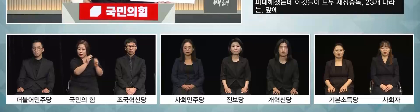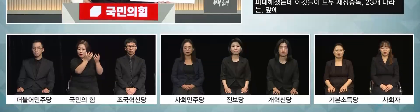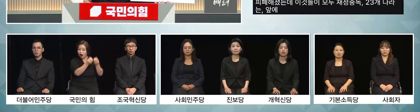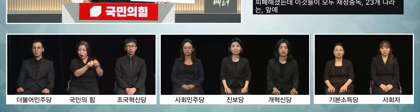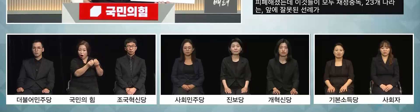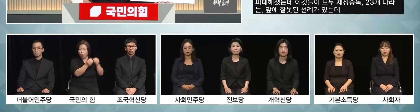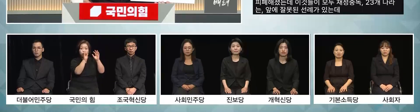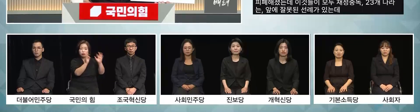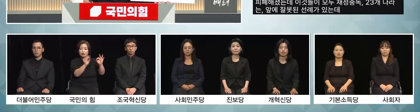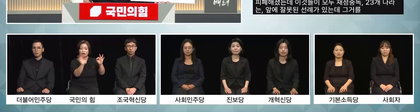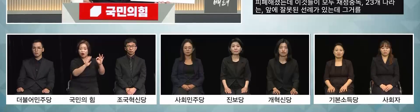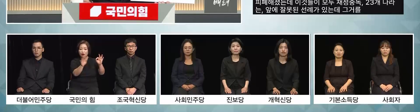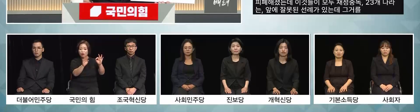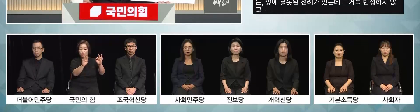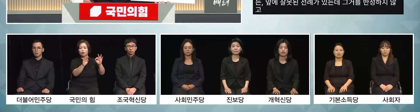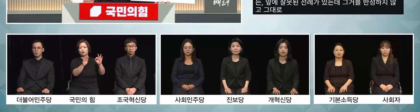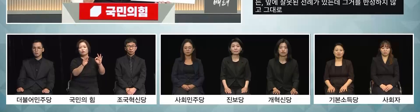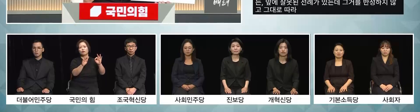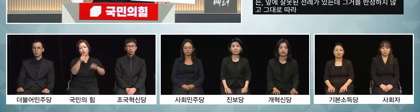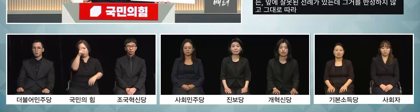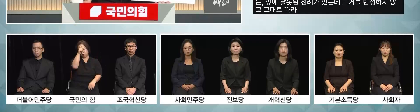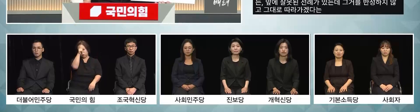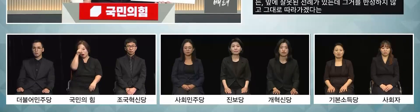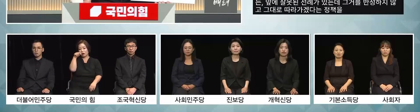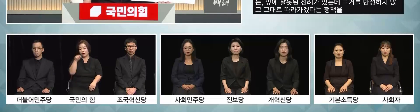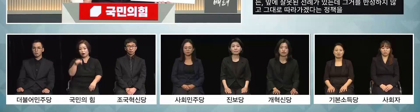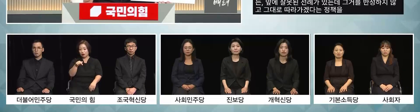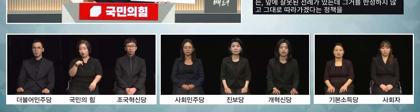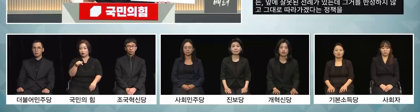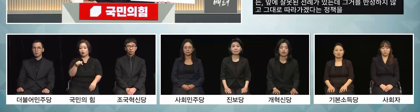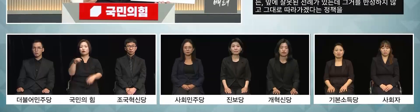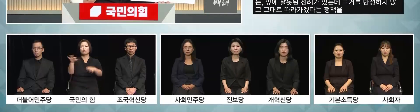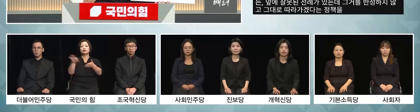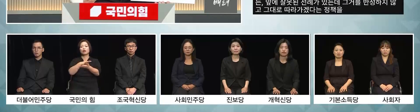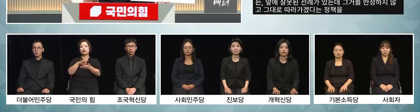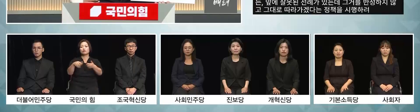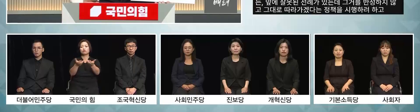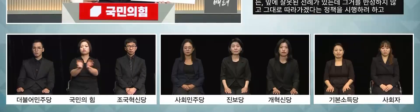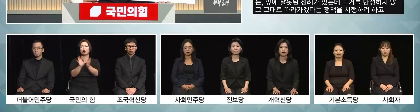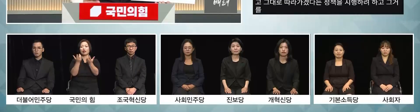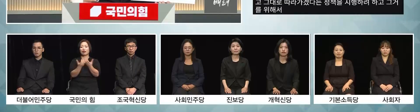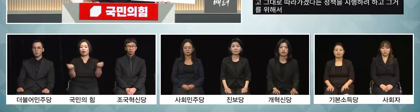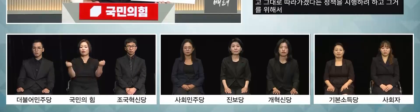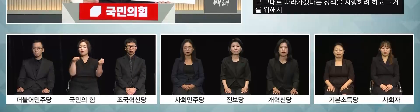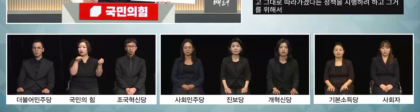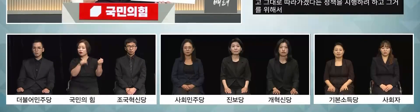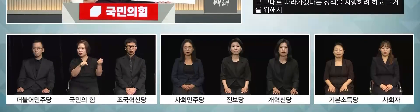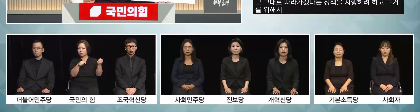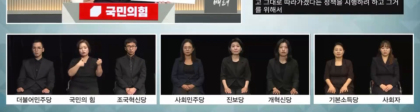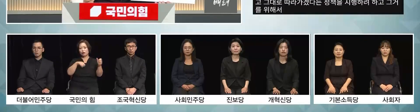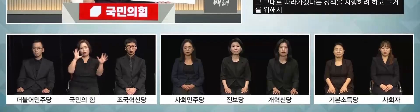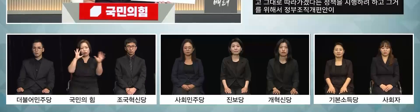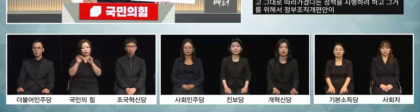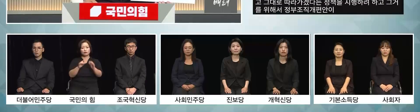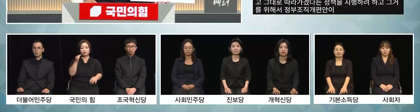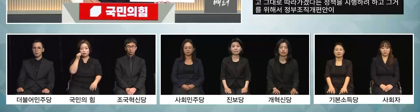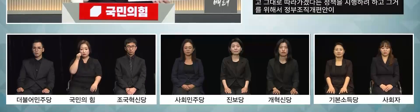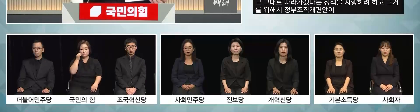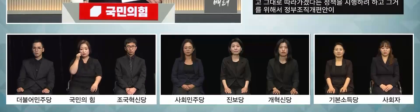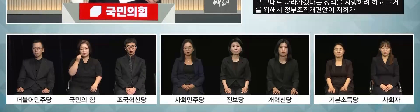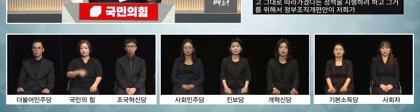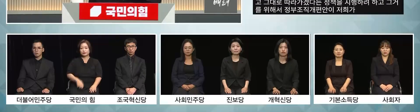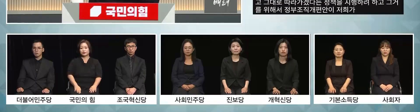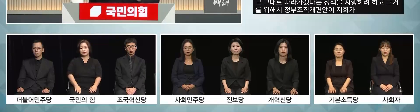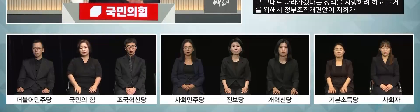반성하지 않고 그대로 따라가겠다는 정책을 시행하려고 하고 그걸 위해서 정부 조직을 개편하니 저희가 동의해 줄 수가 도대체 없는